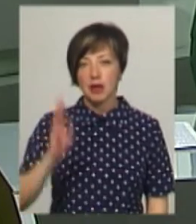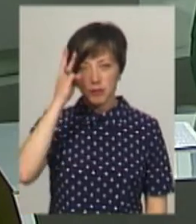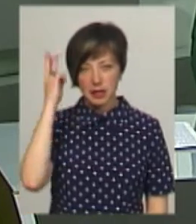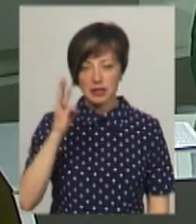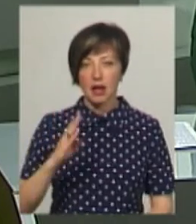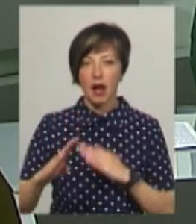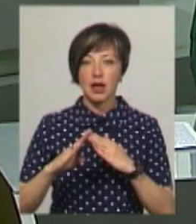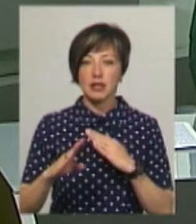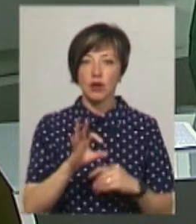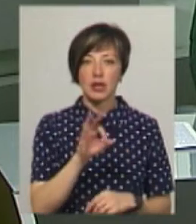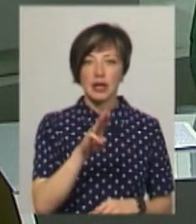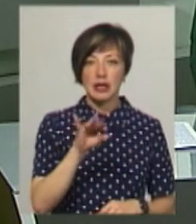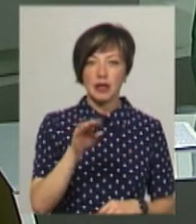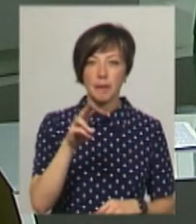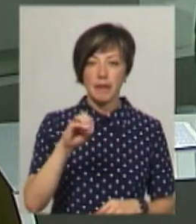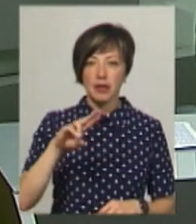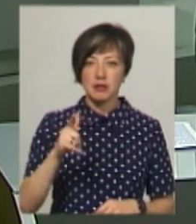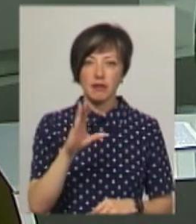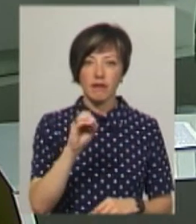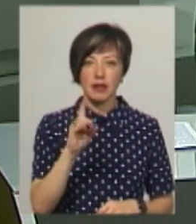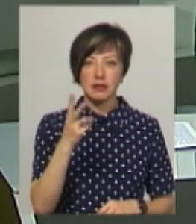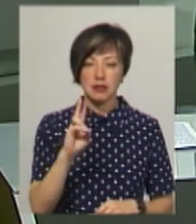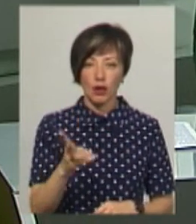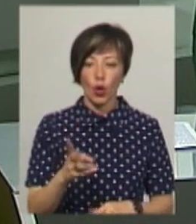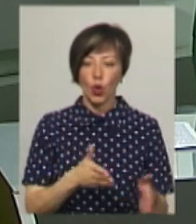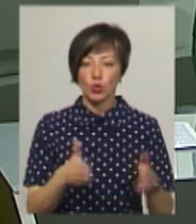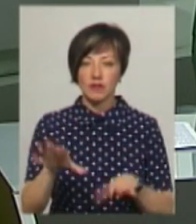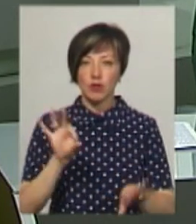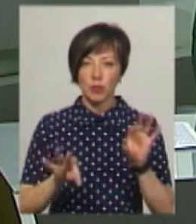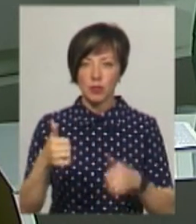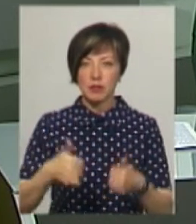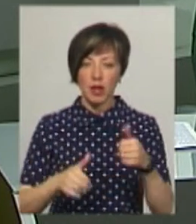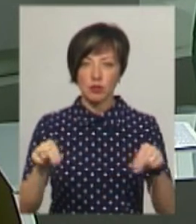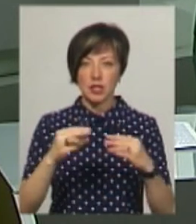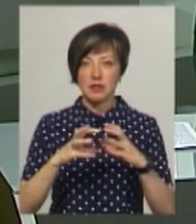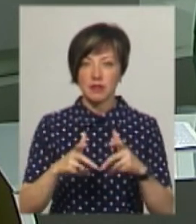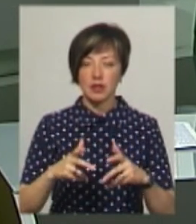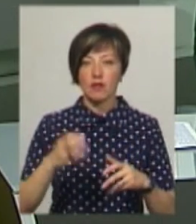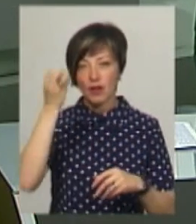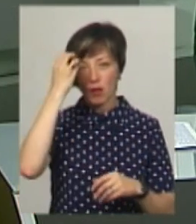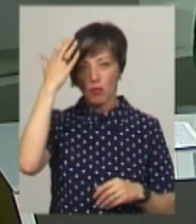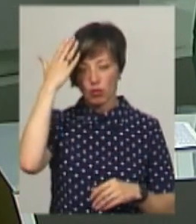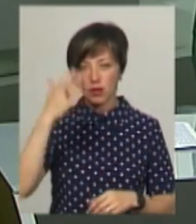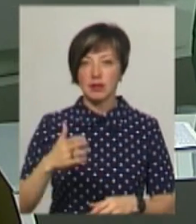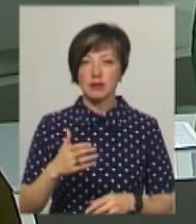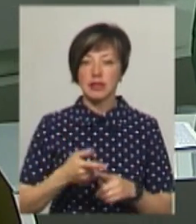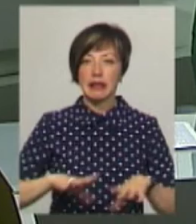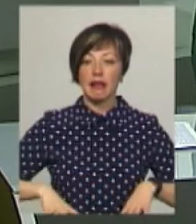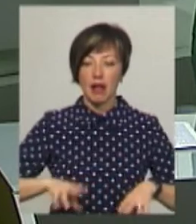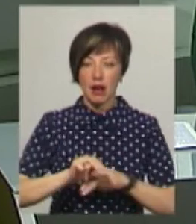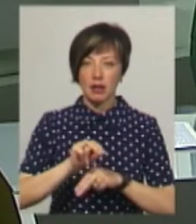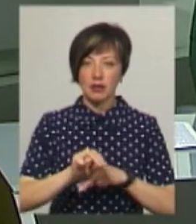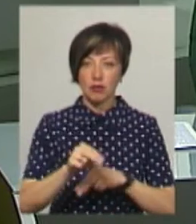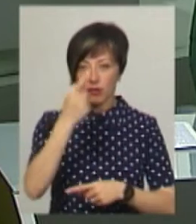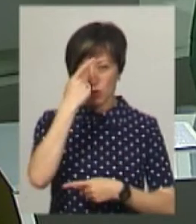Хмельницькі каратисти Олександр Типець та Альона Вересняк готуються до відбіркових змагань на чемпіонат світу в столиці Японії. Тренер спортсменів Іван